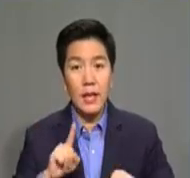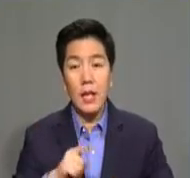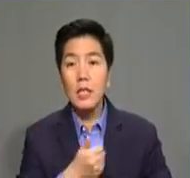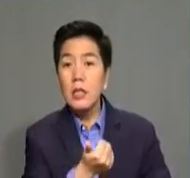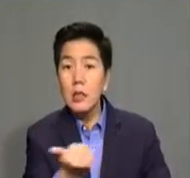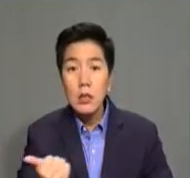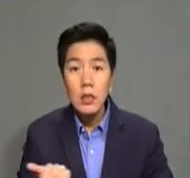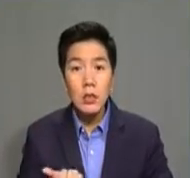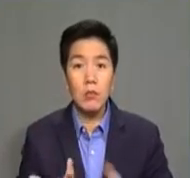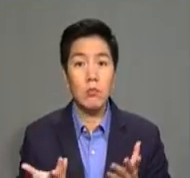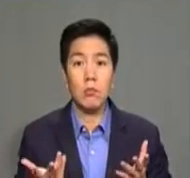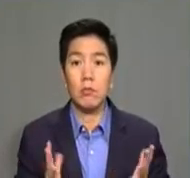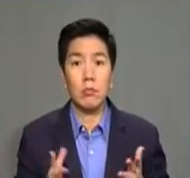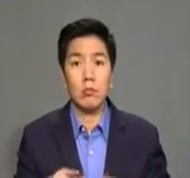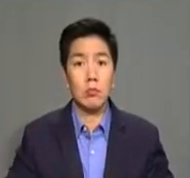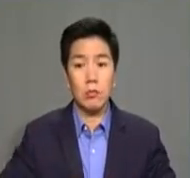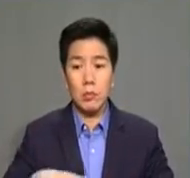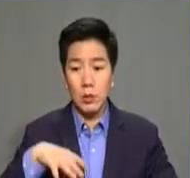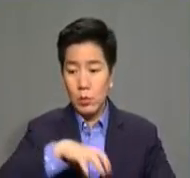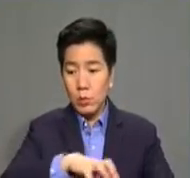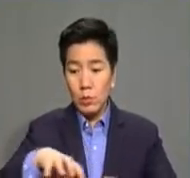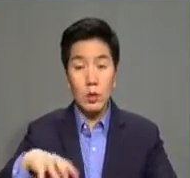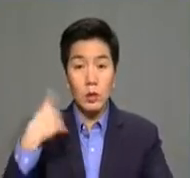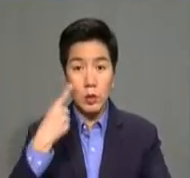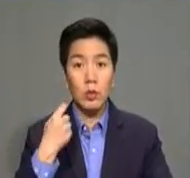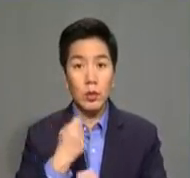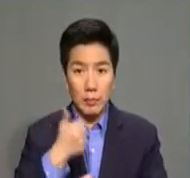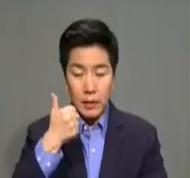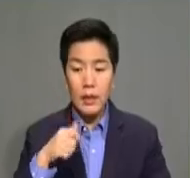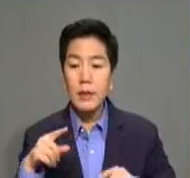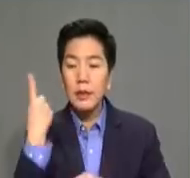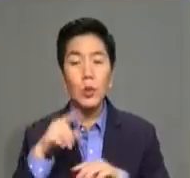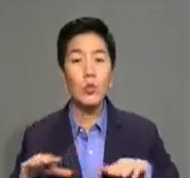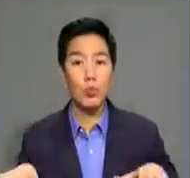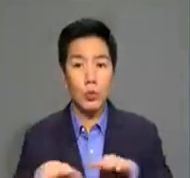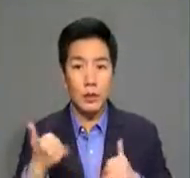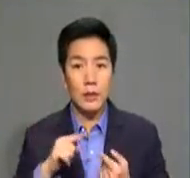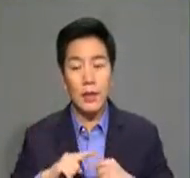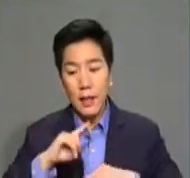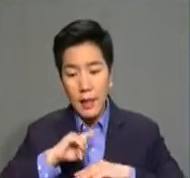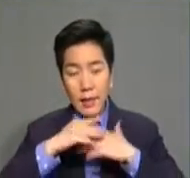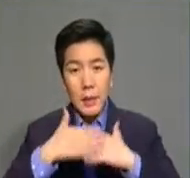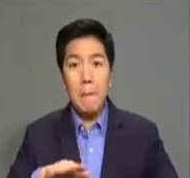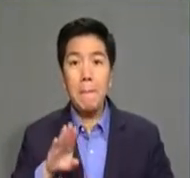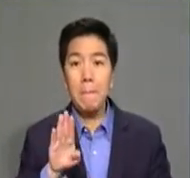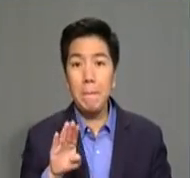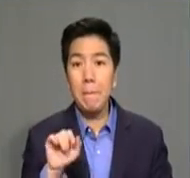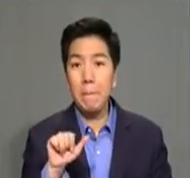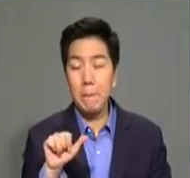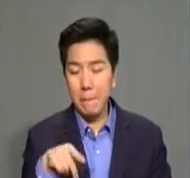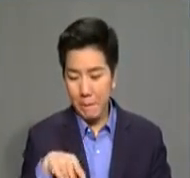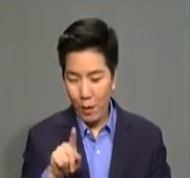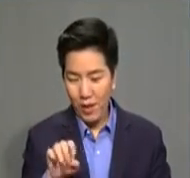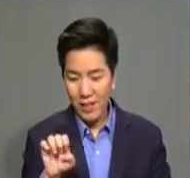แต่ว่าในส่วนของอื่นๆที่สถานที่ท่องเที่ยวอื่นๆเนี่ยเรายังสามารถเที่ยวได้ปกตินะคะชายหาดบึกเตียนชายหาดชะอำน